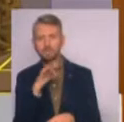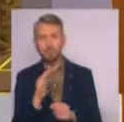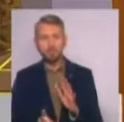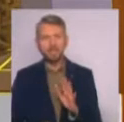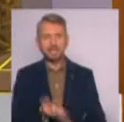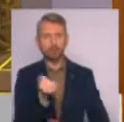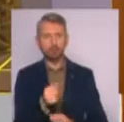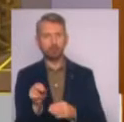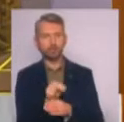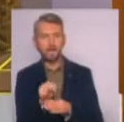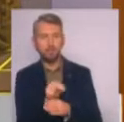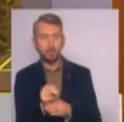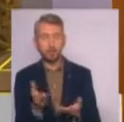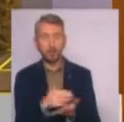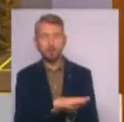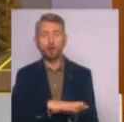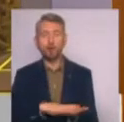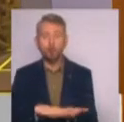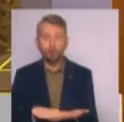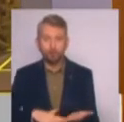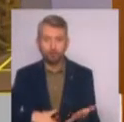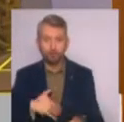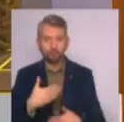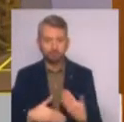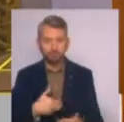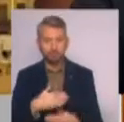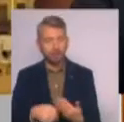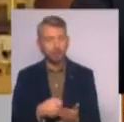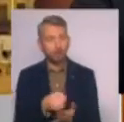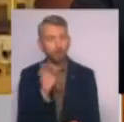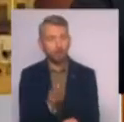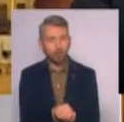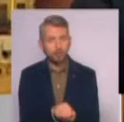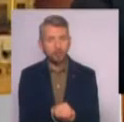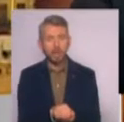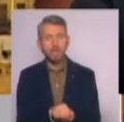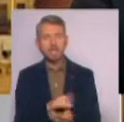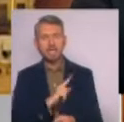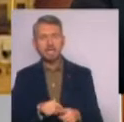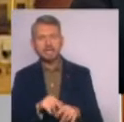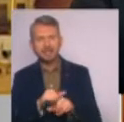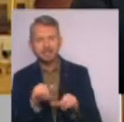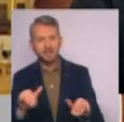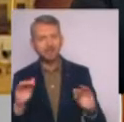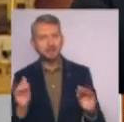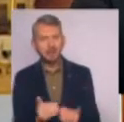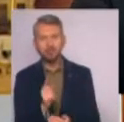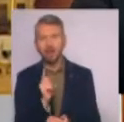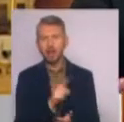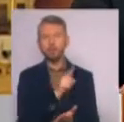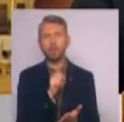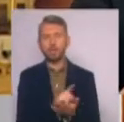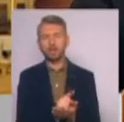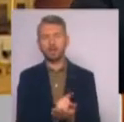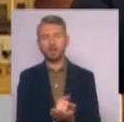підтримуючу терапію, яка продовжується протягом всього життя. Інтенсивність її менша, але повинна